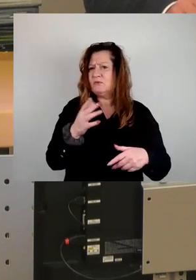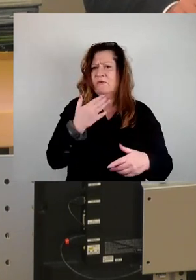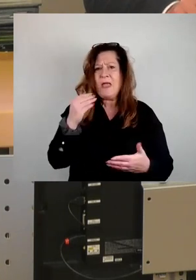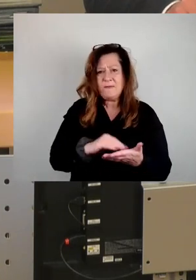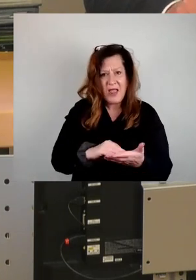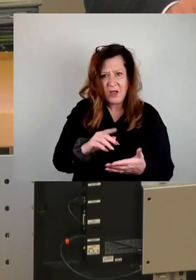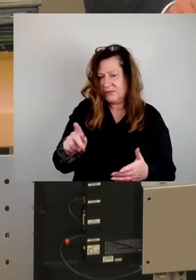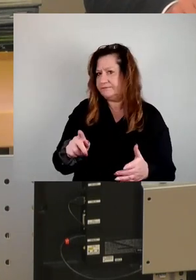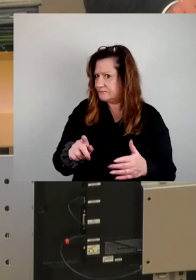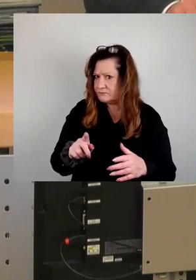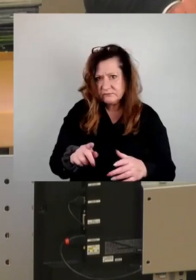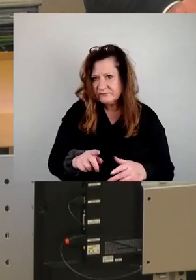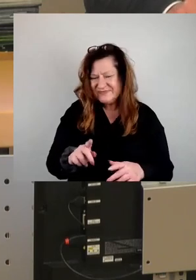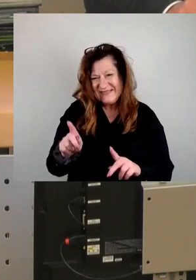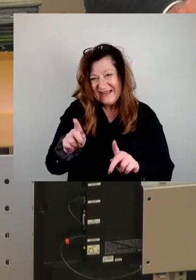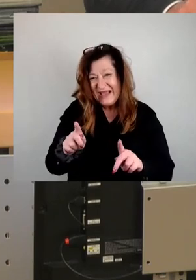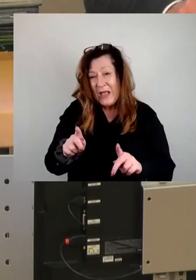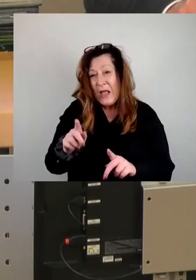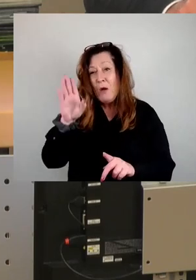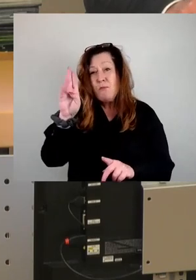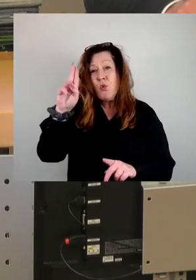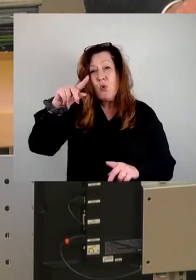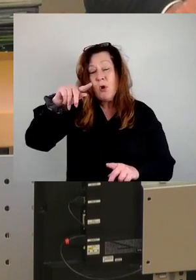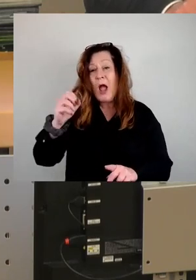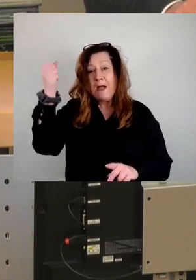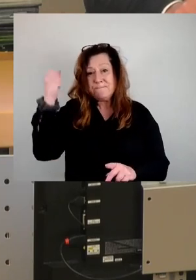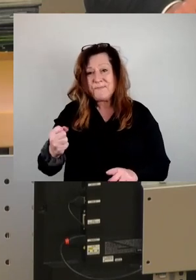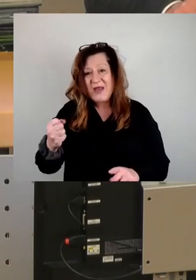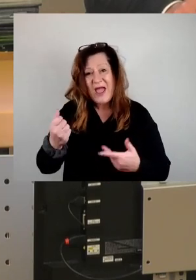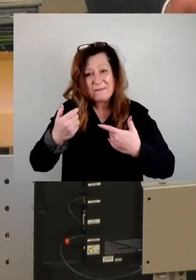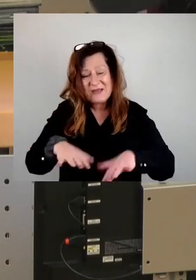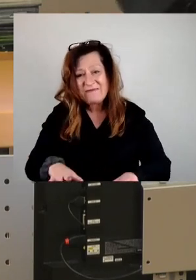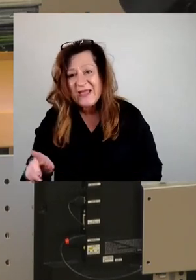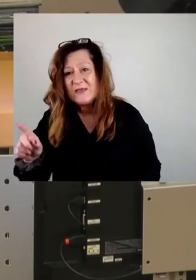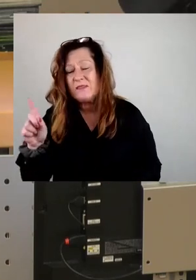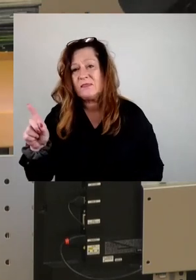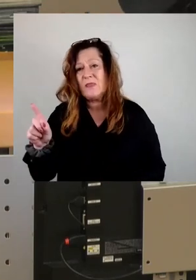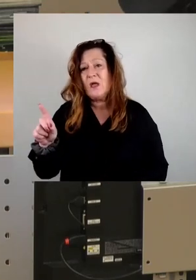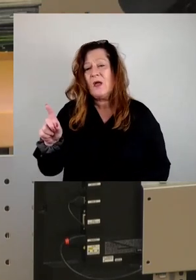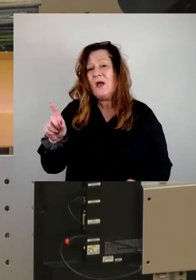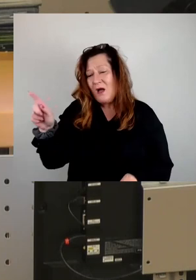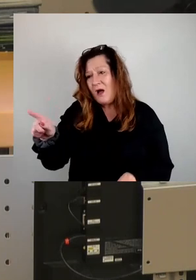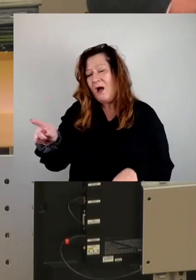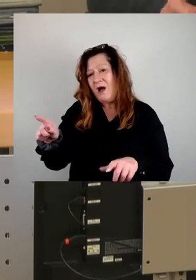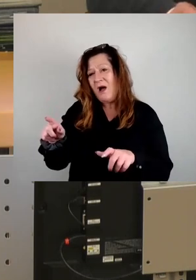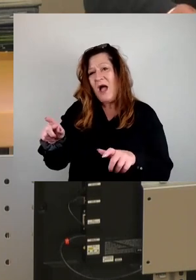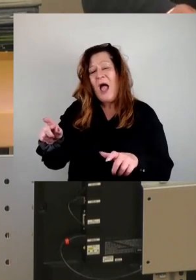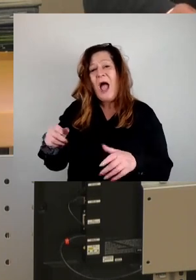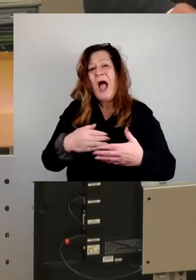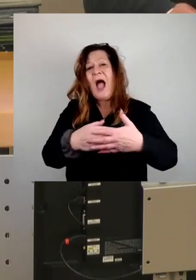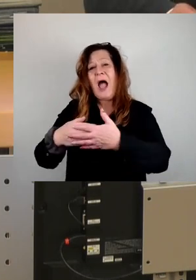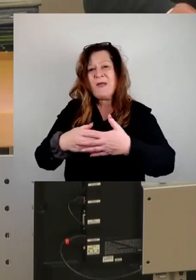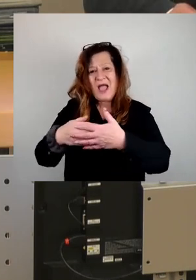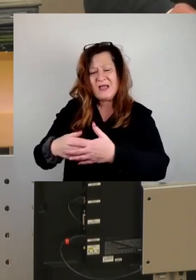Das zentrale Projekt der Buga Mannheim war, dass sie eine amerikanische Kaserne entsiegelt haben. Und da ist gar nichts drauf gemacht worden und die Mannheimer haben uns